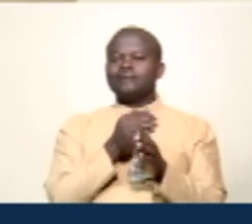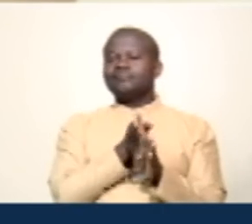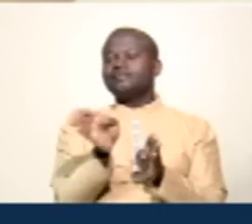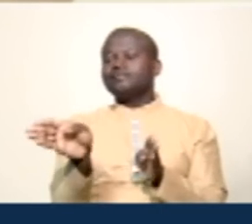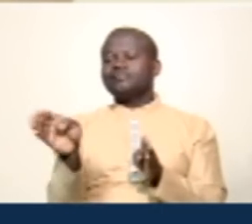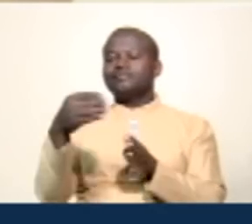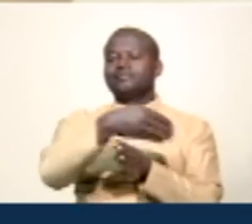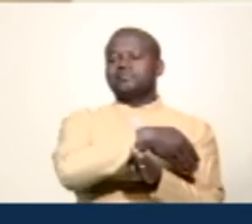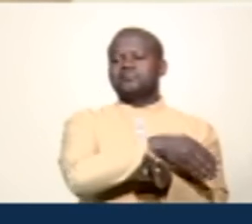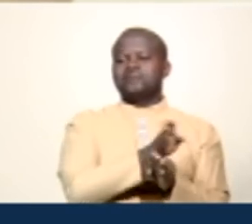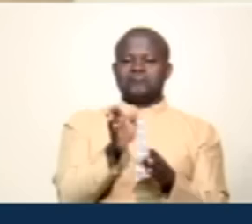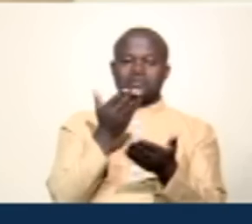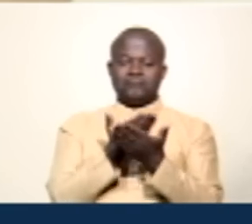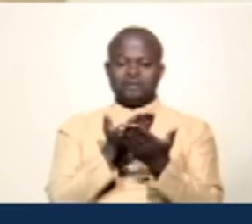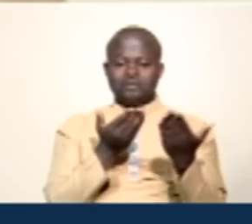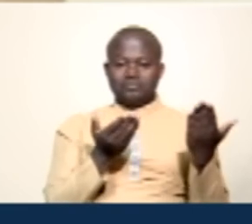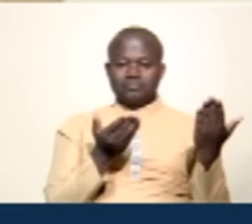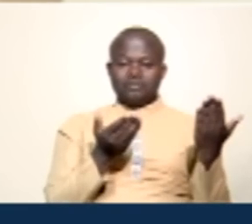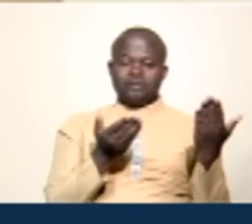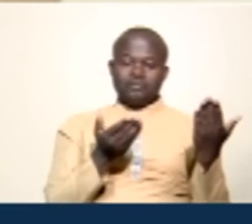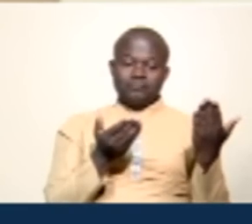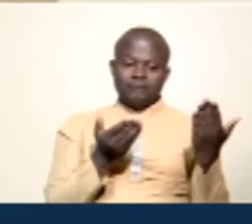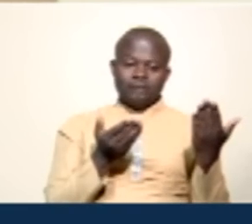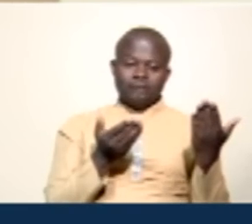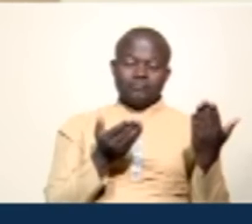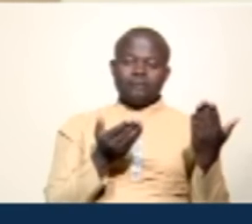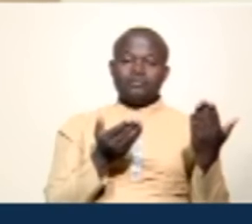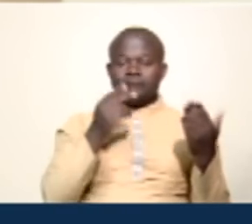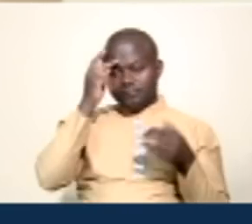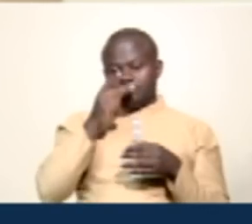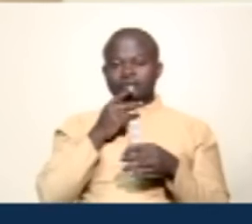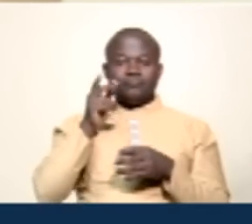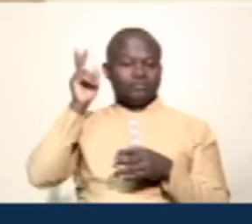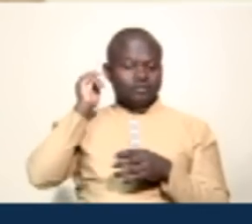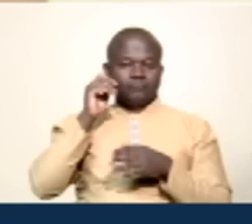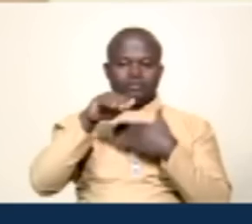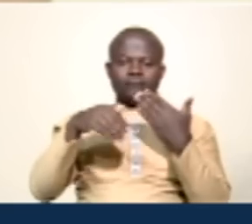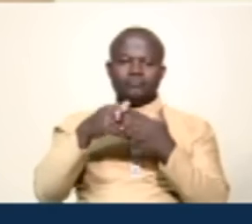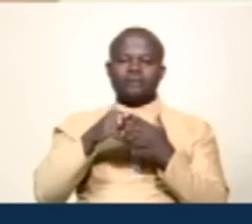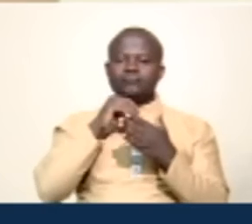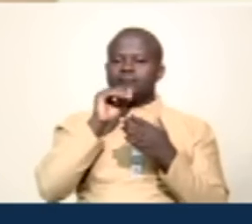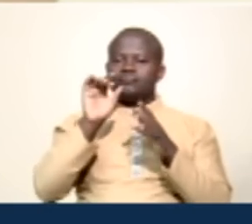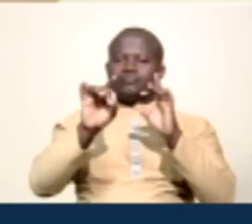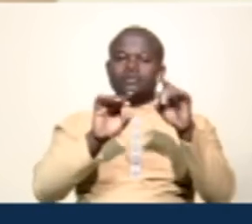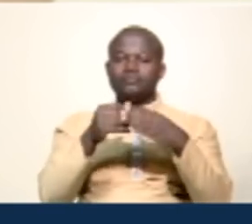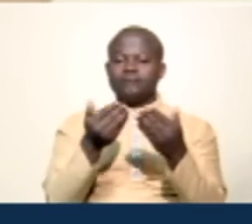bayagoreka. Nasaba ababyeyi banyumva ku bice byose kutaruga